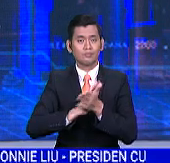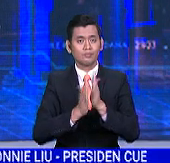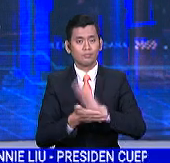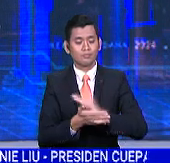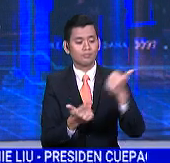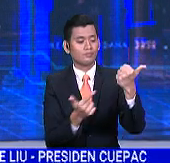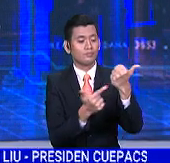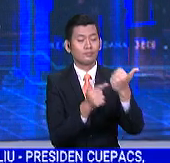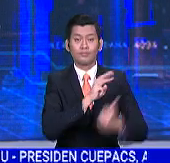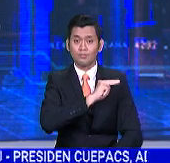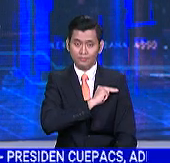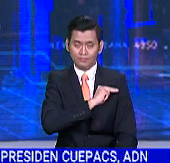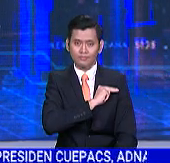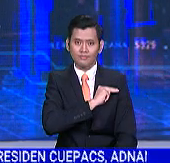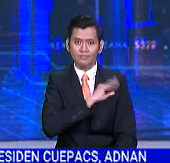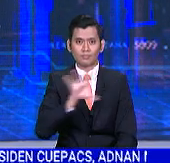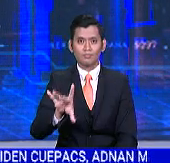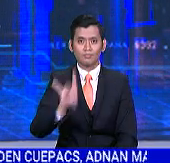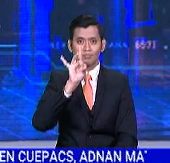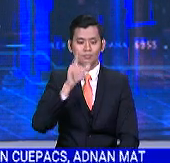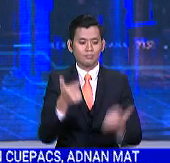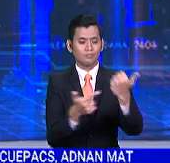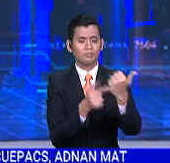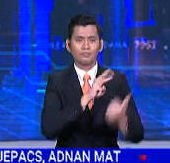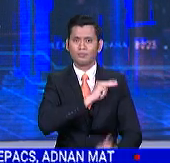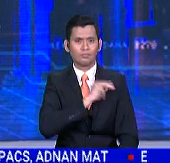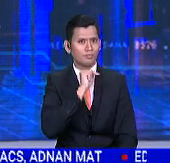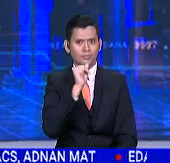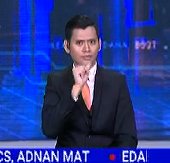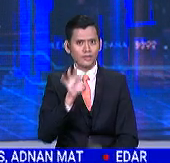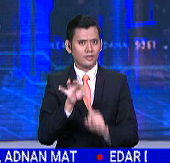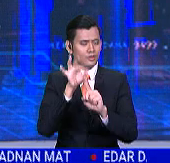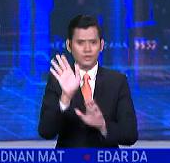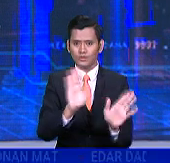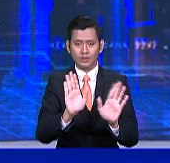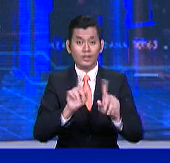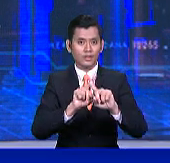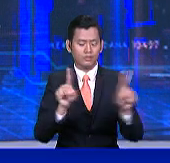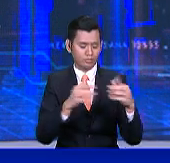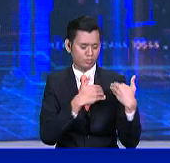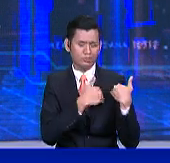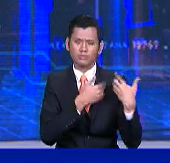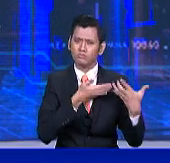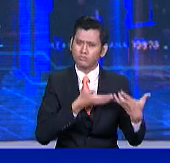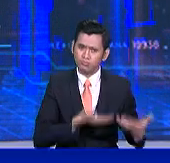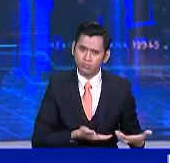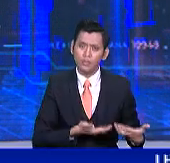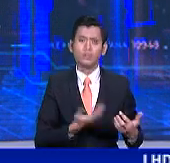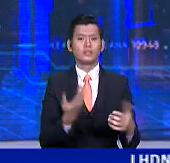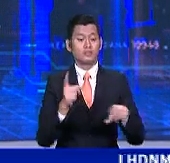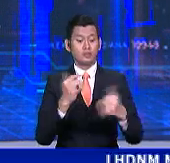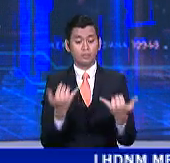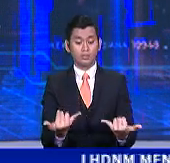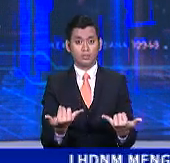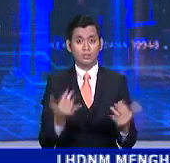Perdana Menteri. Tegas beliau, lantikan itu bukan satu keistimewaan. Sebaliknya, amanah dan tanggungjawab yang berat ketika negara berdepan